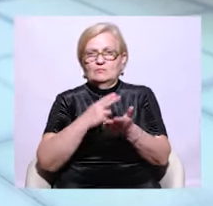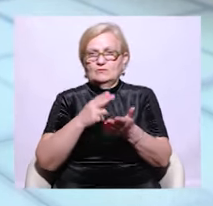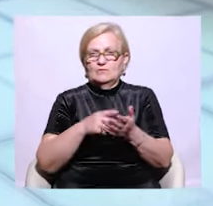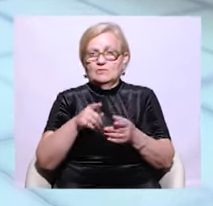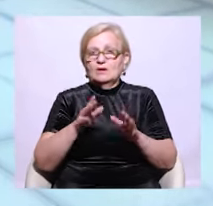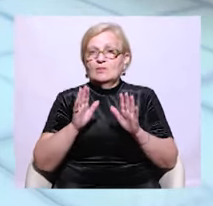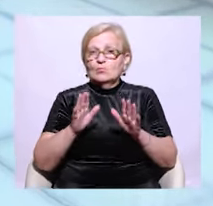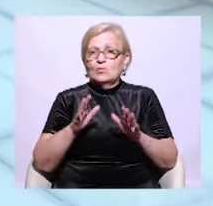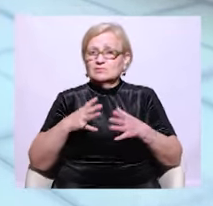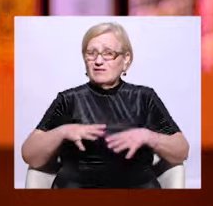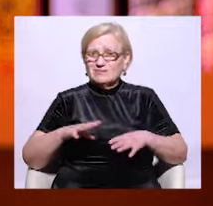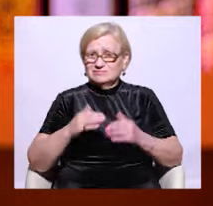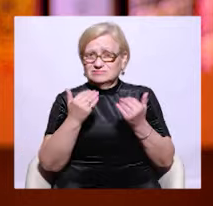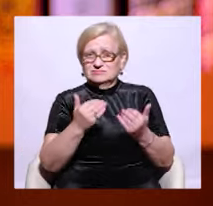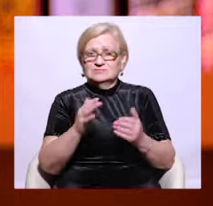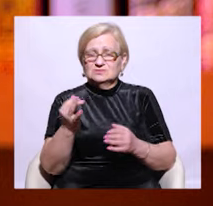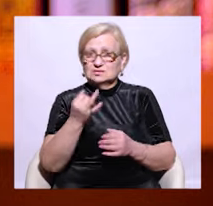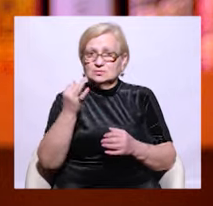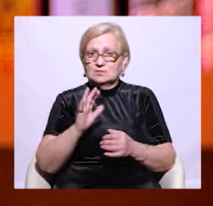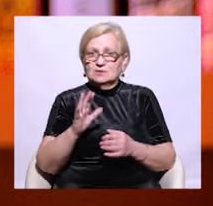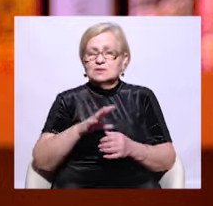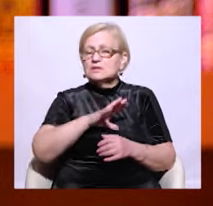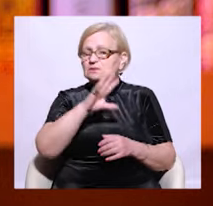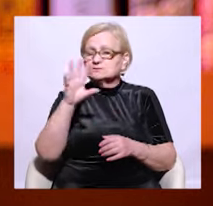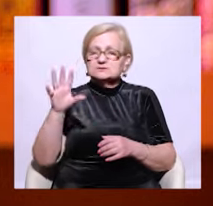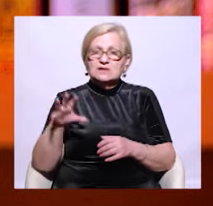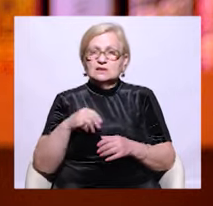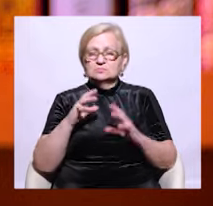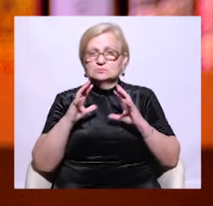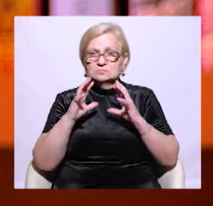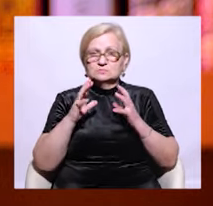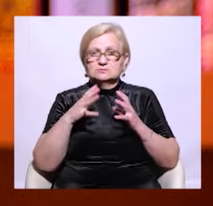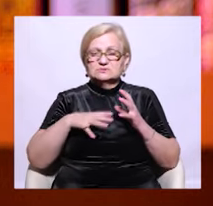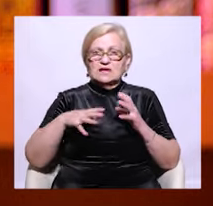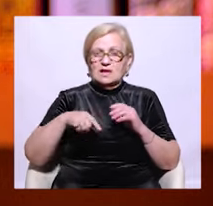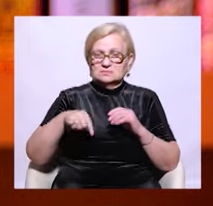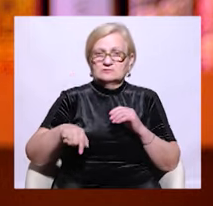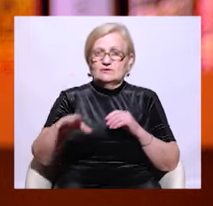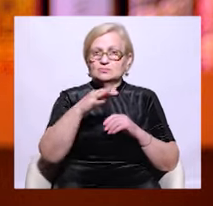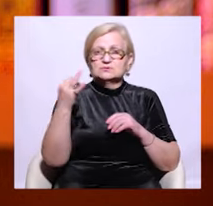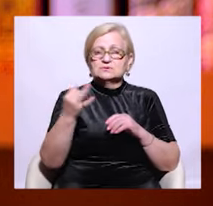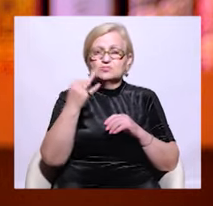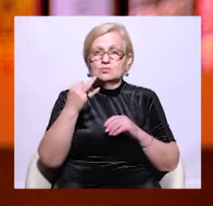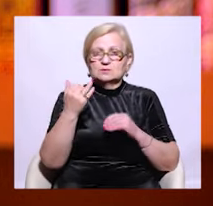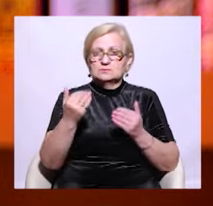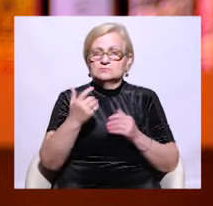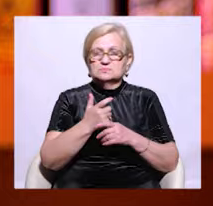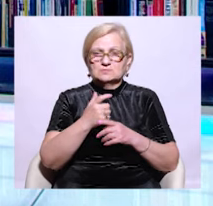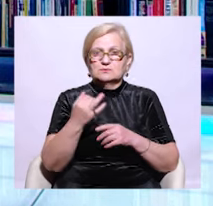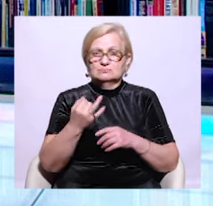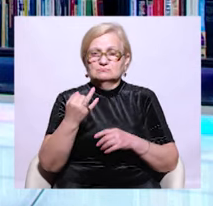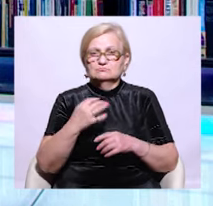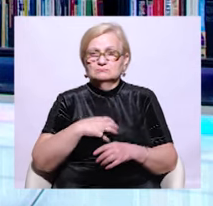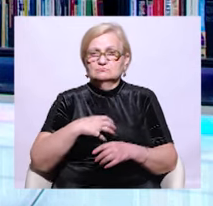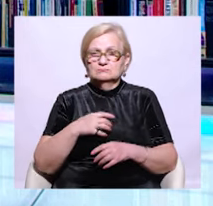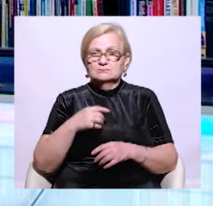არამხოლოდ ქართული ლიტერატურის ისტორიისთვის, არამედ ზოგადად საქართველოს ისტორიისთვისაც. და